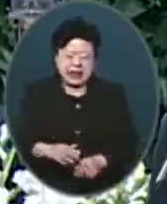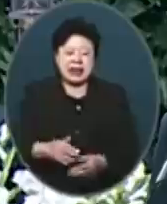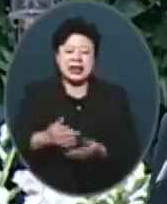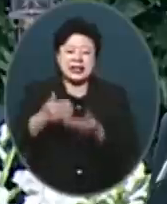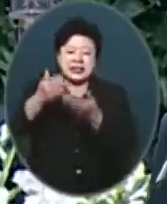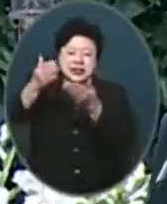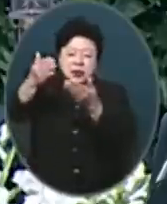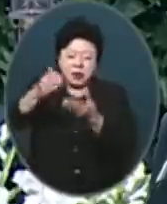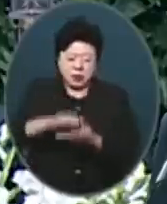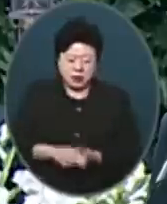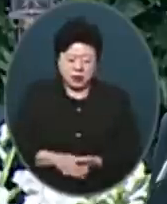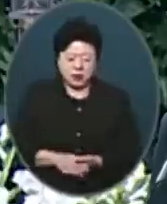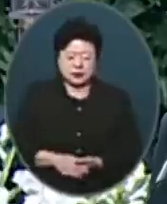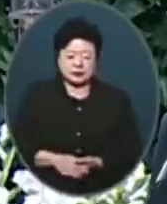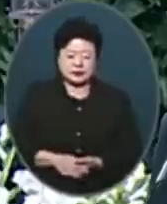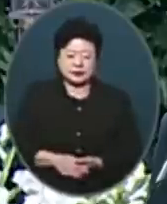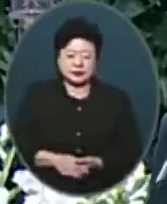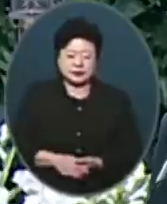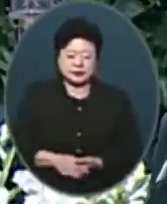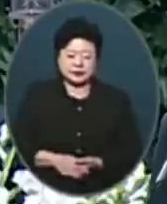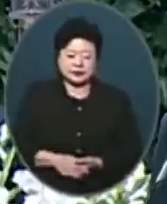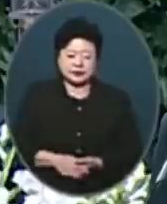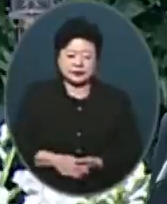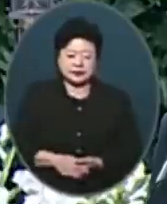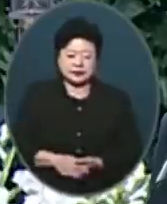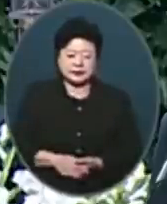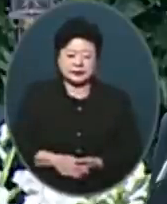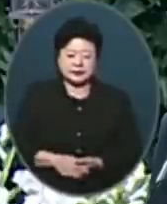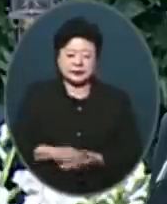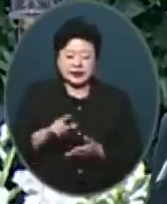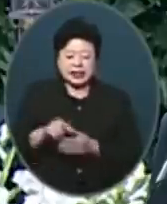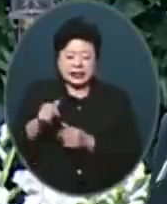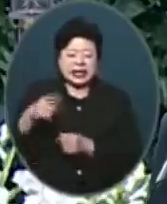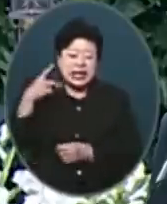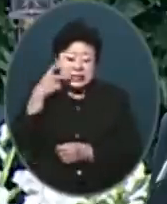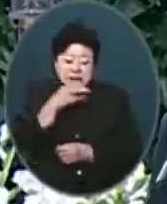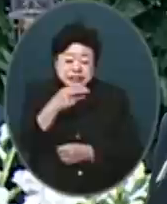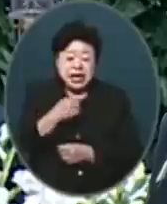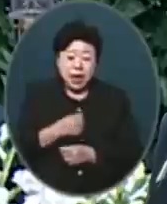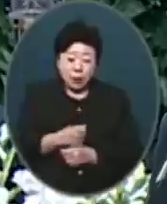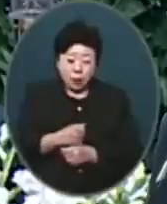떼먹지 않고 꼭 바치고 때를 따라 금식을 하고